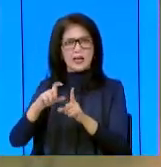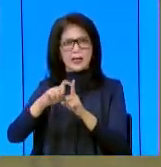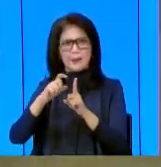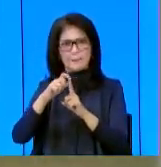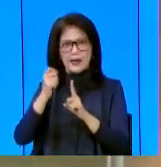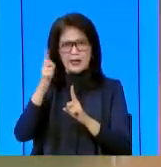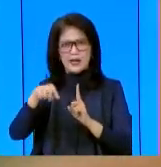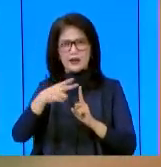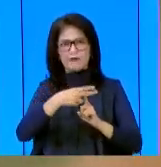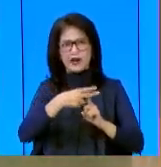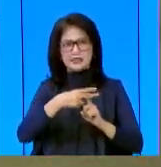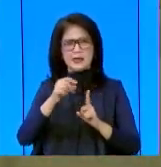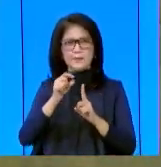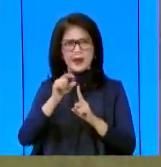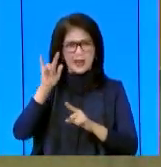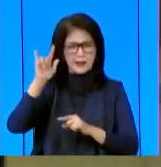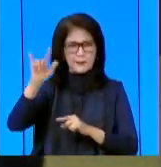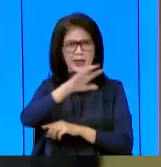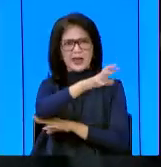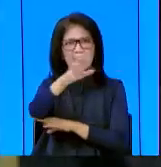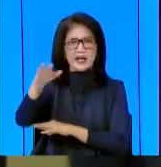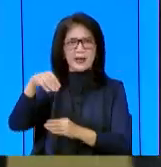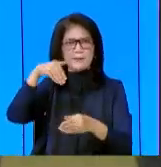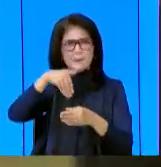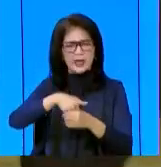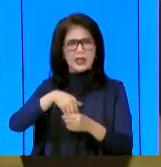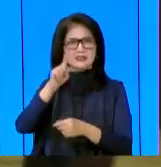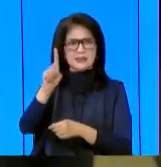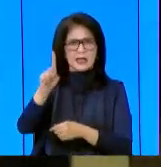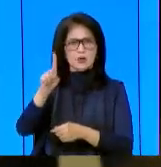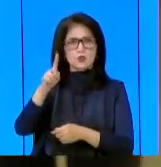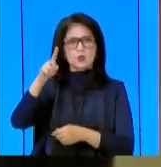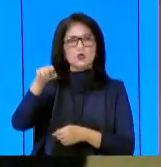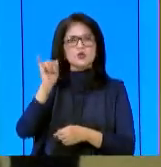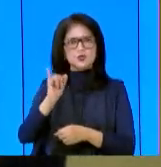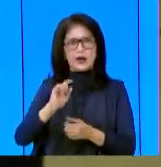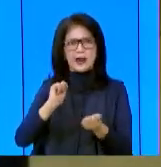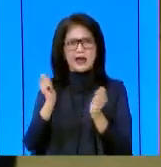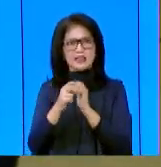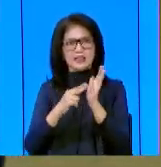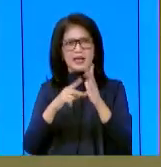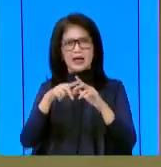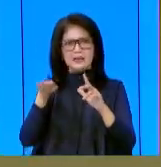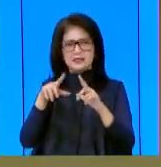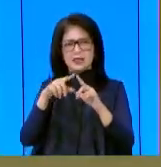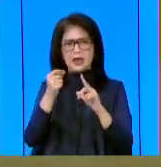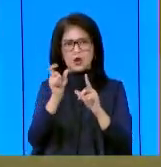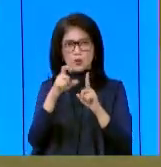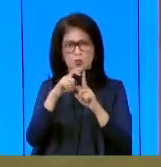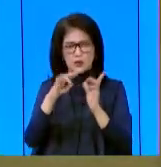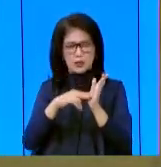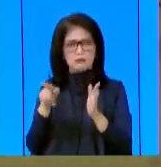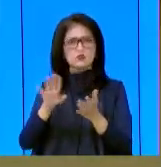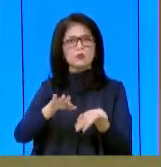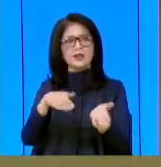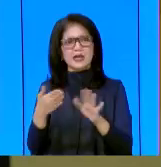DPR dari fraksi PDI Perjuangan daerah pemilihan 1 Sumatera Selatan menggantikan Nazaruddin Kemas yang meninggal